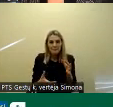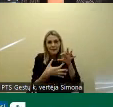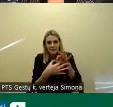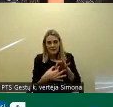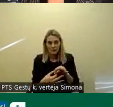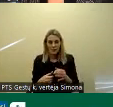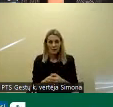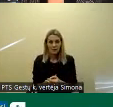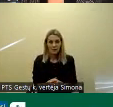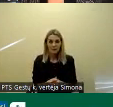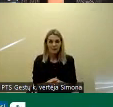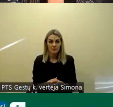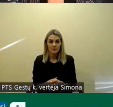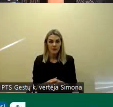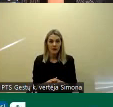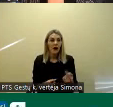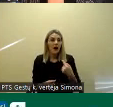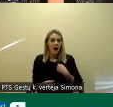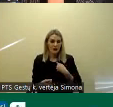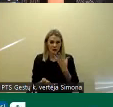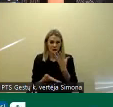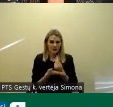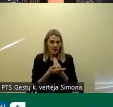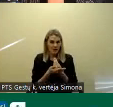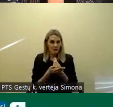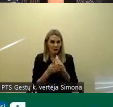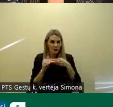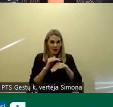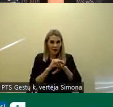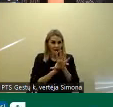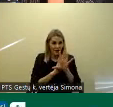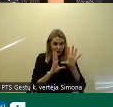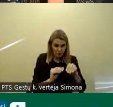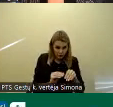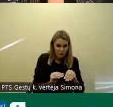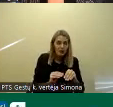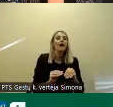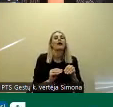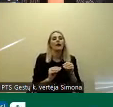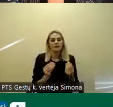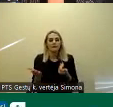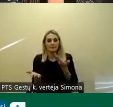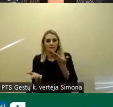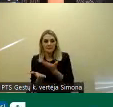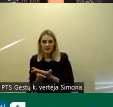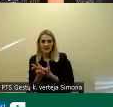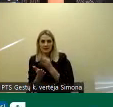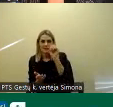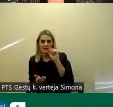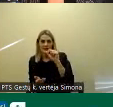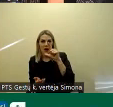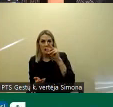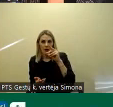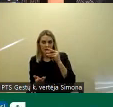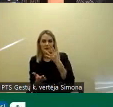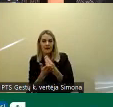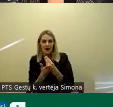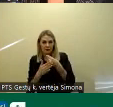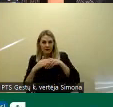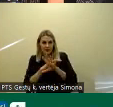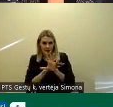dabar aš nebesidalinsiu savo ekranu ir kviečiu gerbiamą Saulę dalintis savo skaidrėmis. Ir